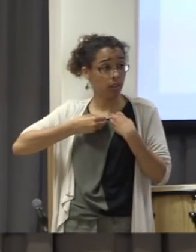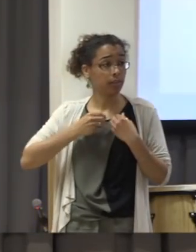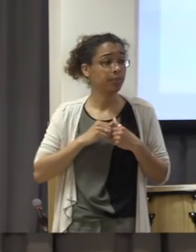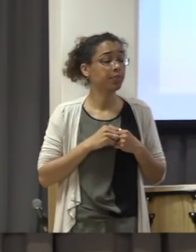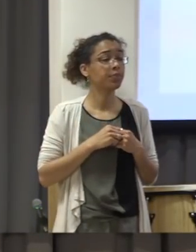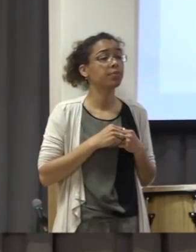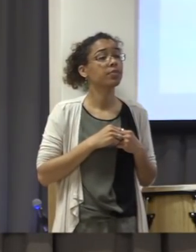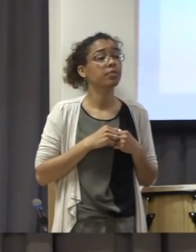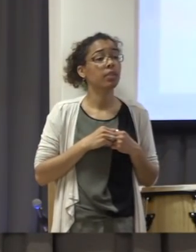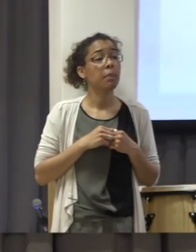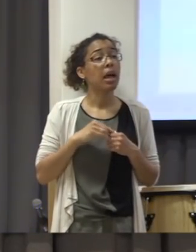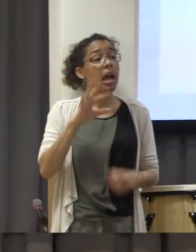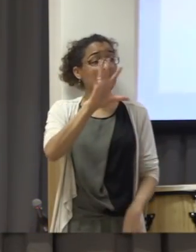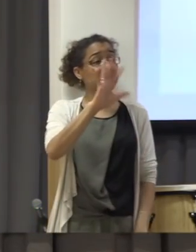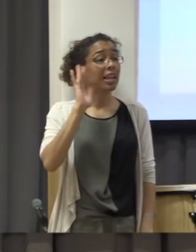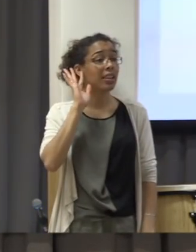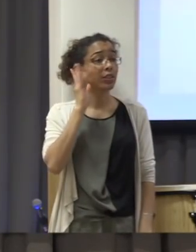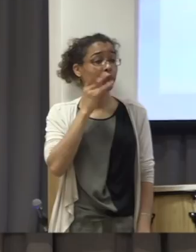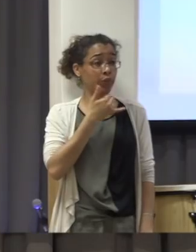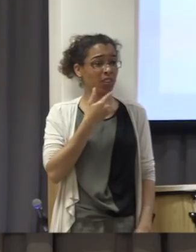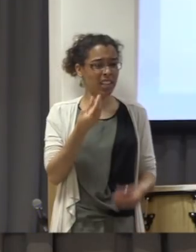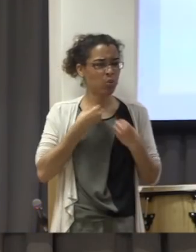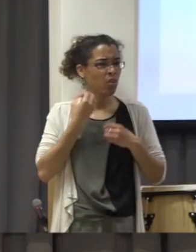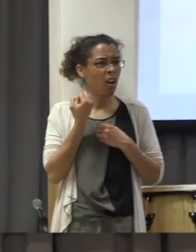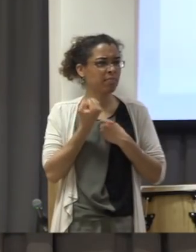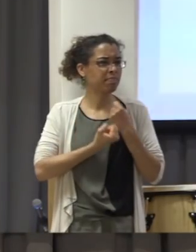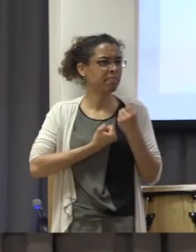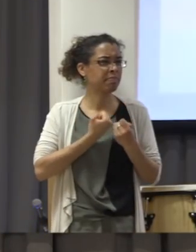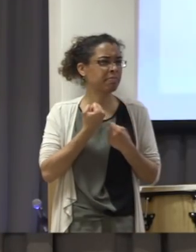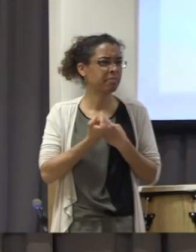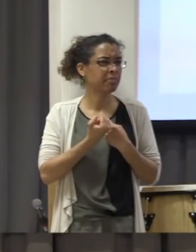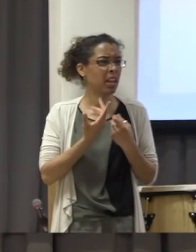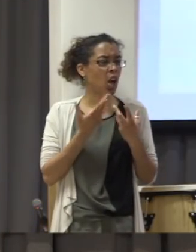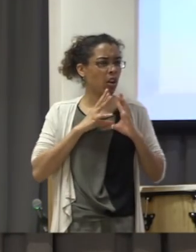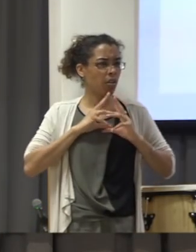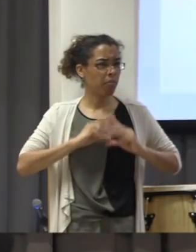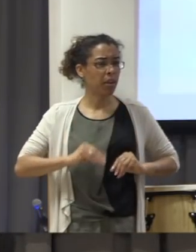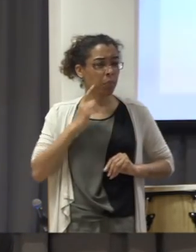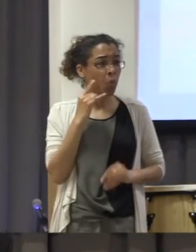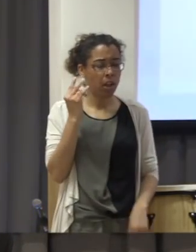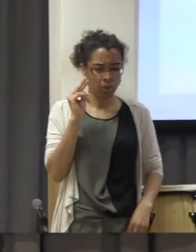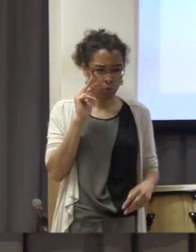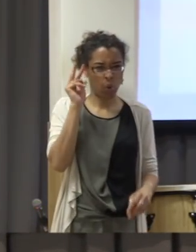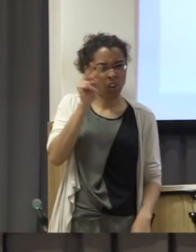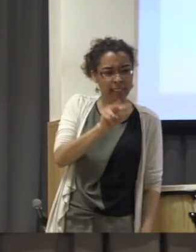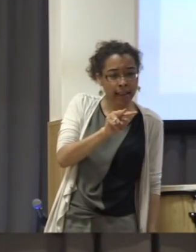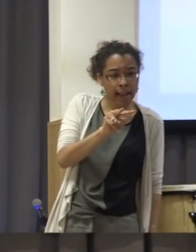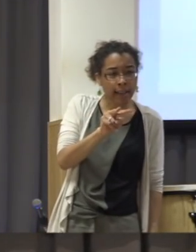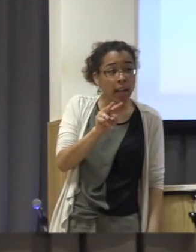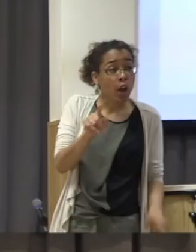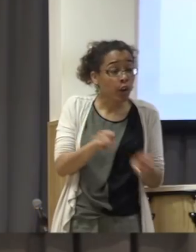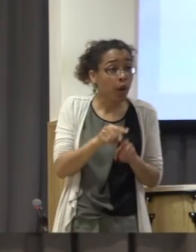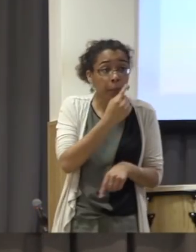intelligence. Mais ces 5 sens nous détruisent. Pourquoi? Parce qu'à un moment, tu regardes, tu vois selon les